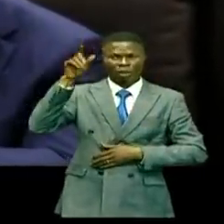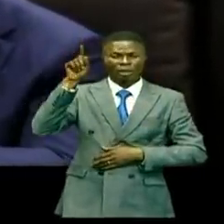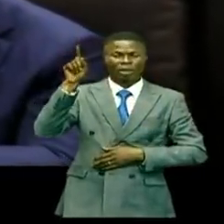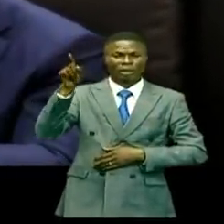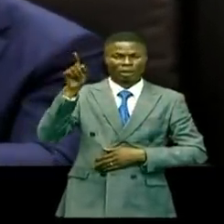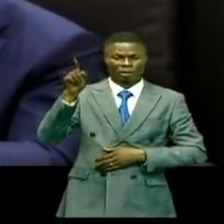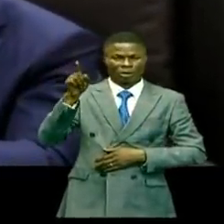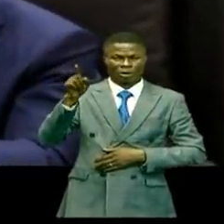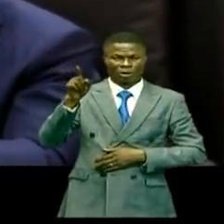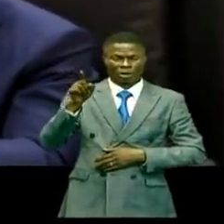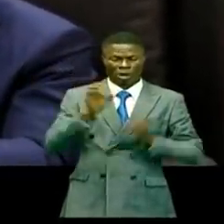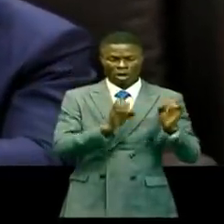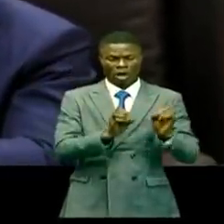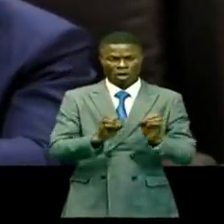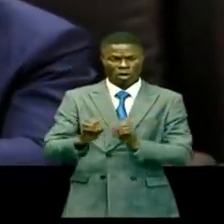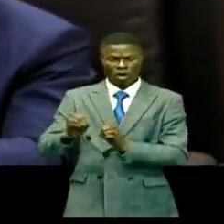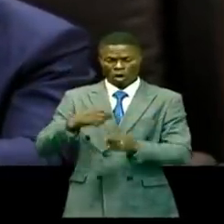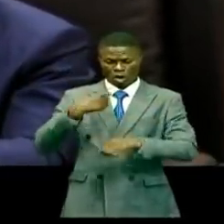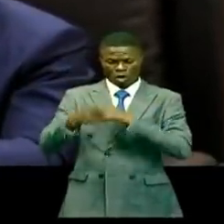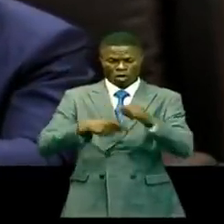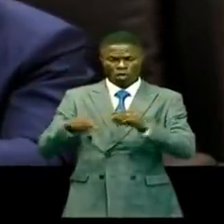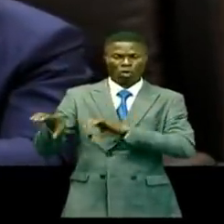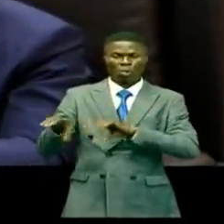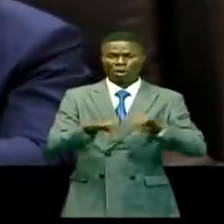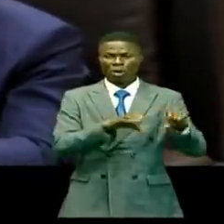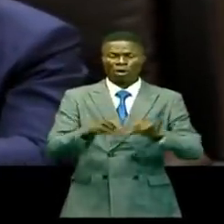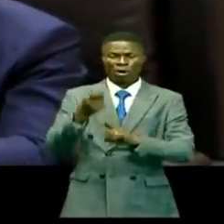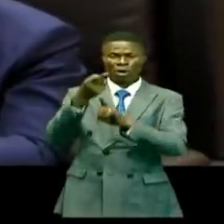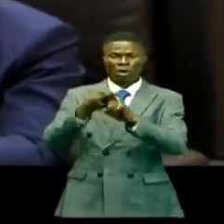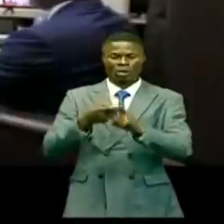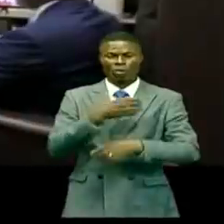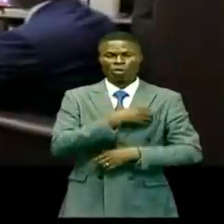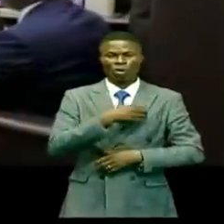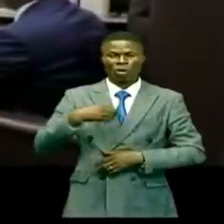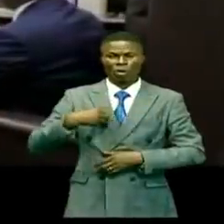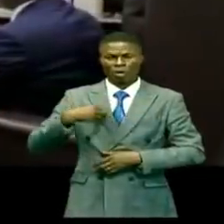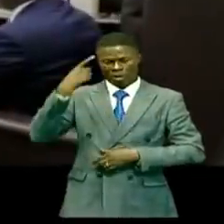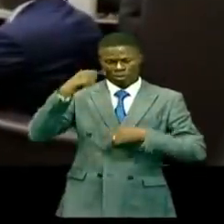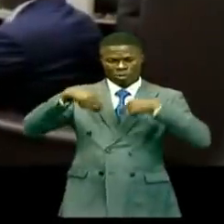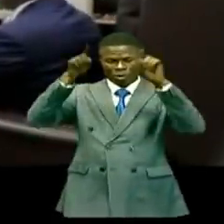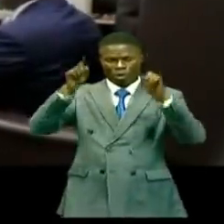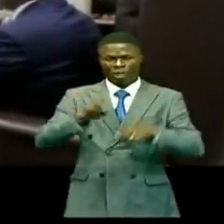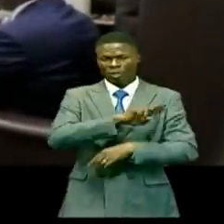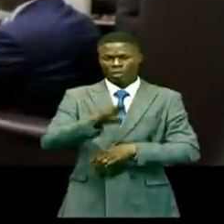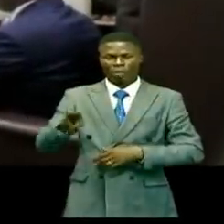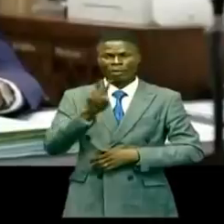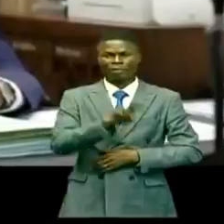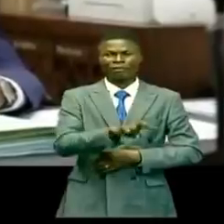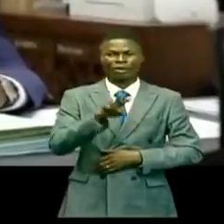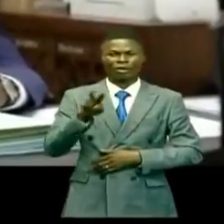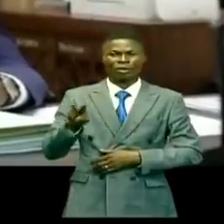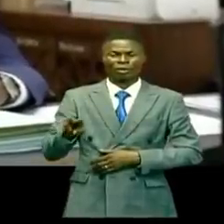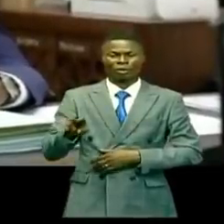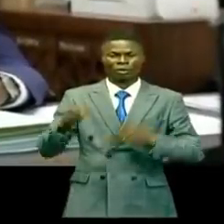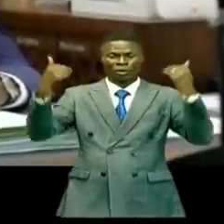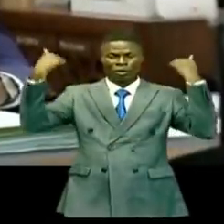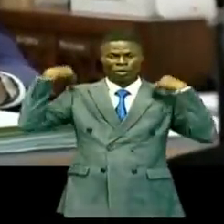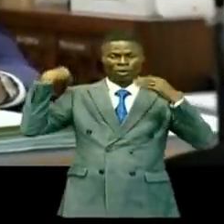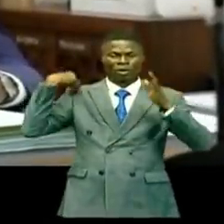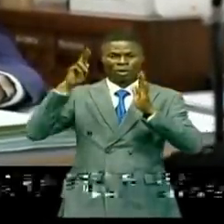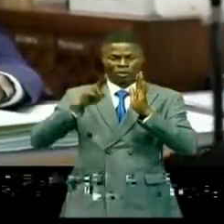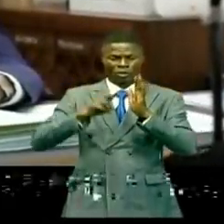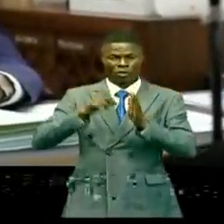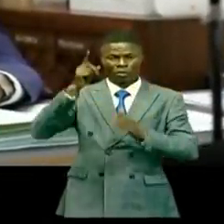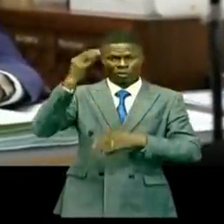l'Équateur, a procédé au lancement des activités du mois de la femme pour l'année 2022. Le chef du gouvernement a rappelé